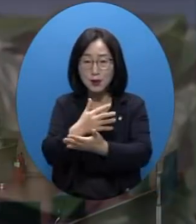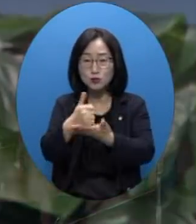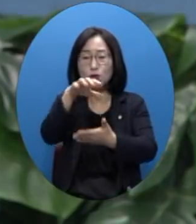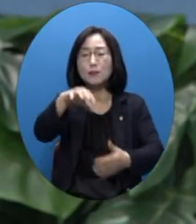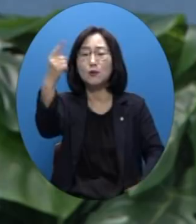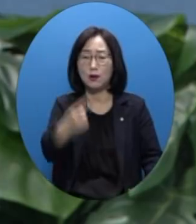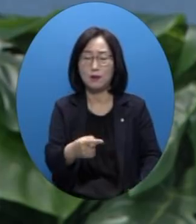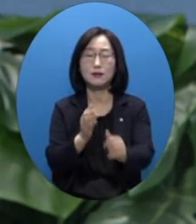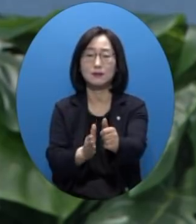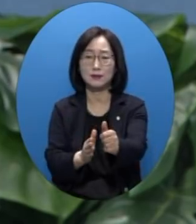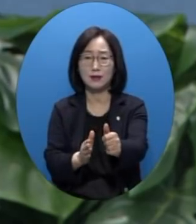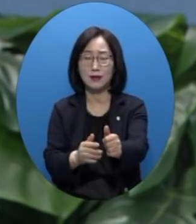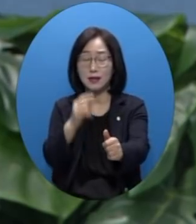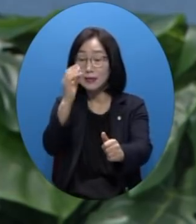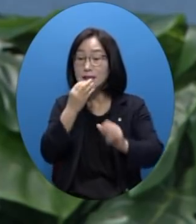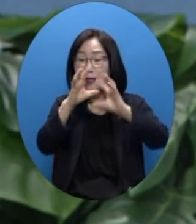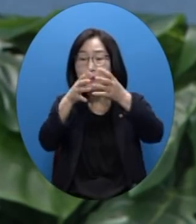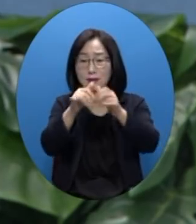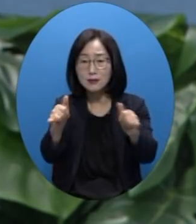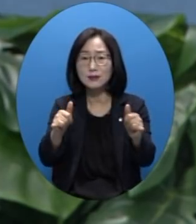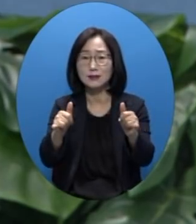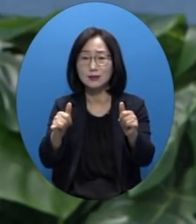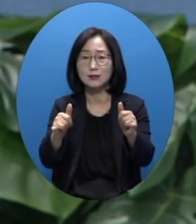돌아나오시기 바랍니다. 이스라엘 백성이